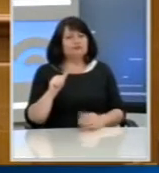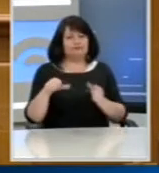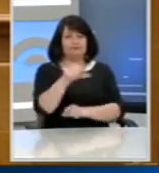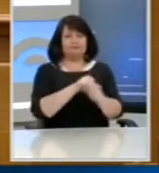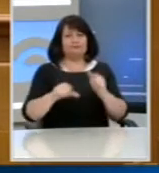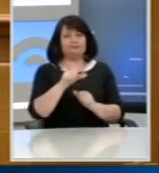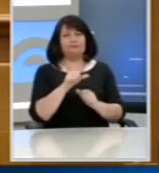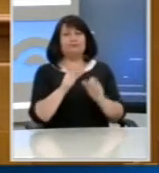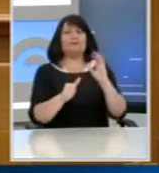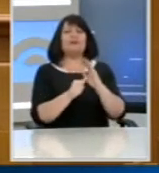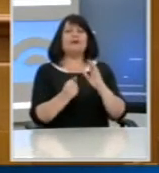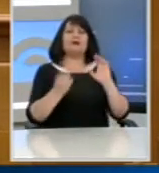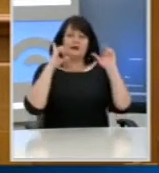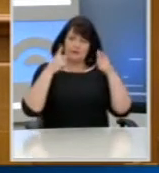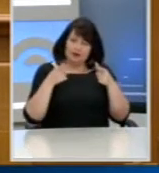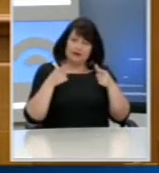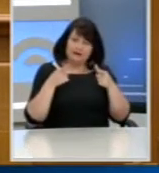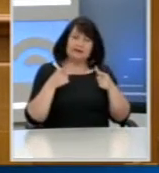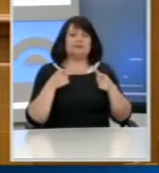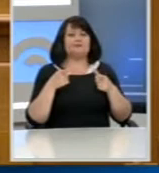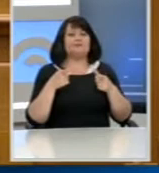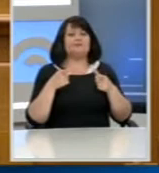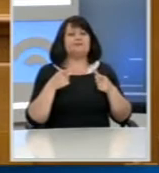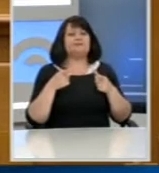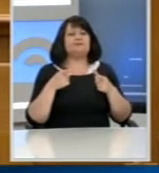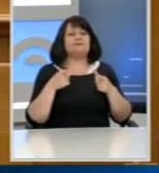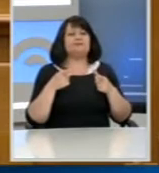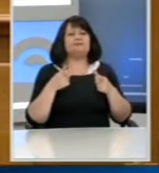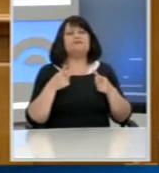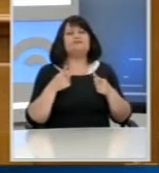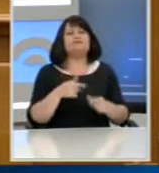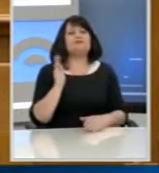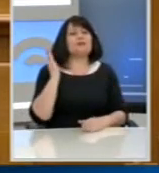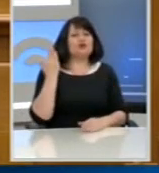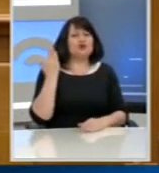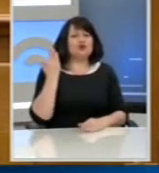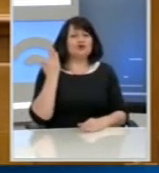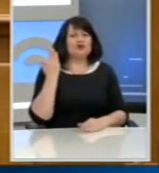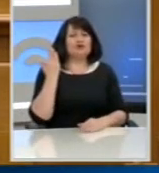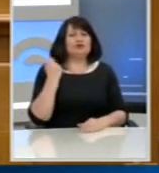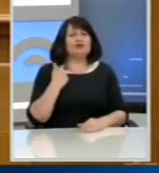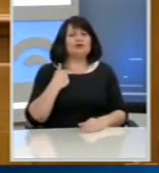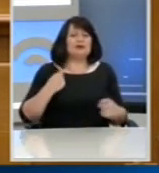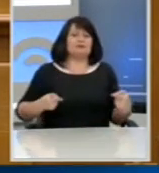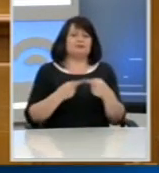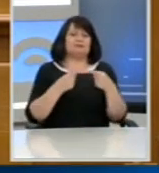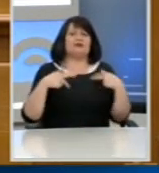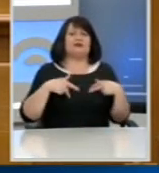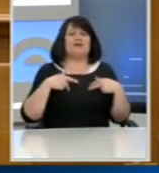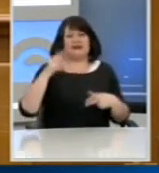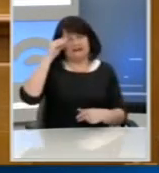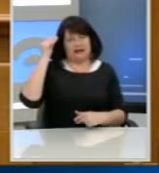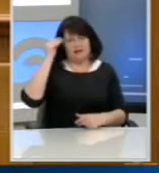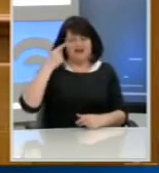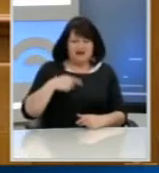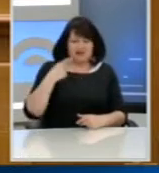αντικαταστάθηκε από την πρόεδρο της Νέας Δημοκρατίας, από εκείνους που τότε ήταν απέναντι στην κυβέρνηση Καραμαλή και ήταν οι βριστές του Κώστα